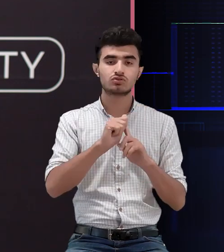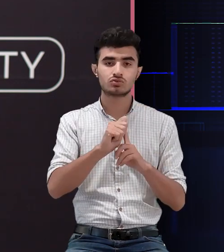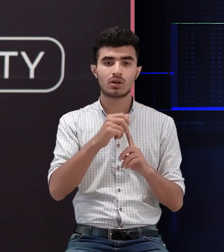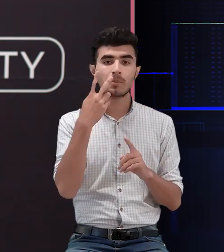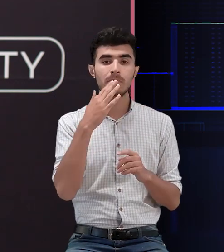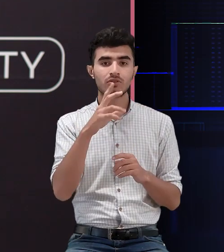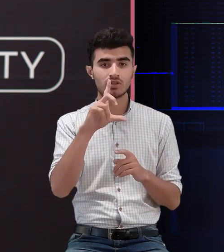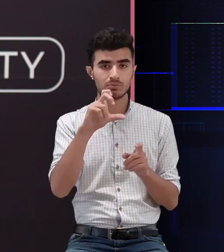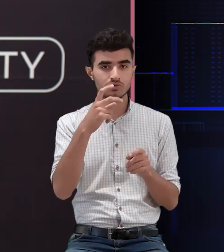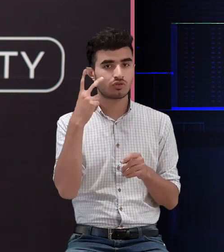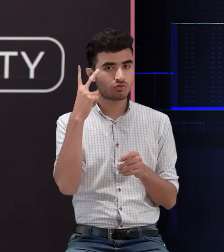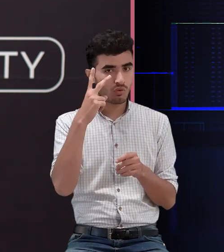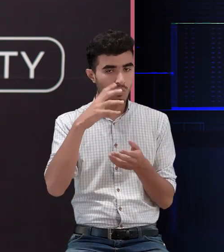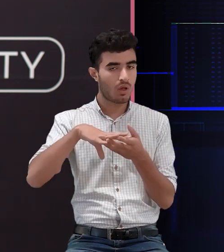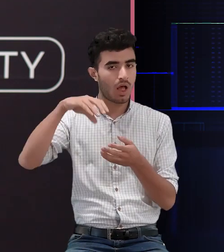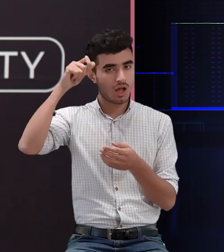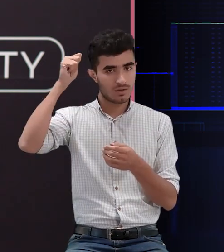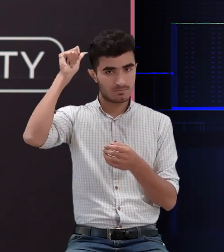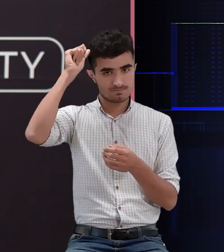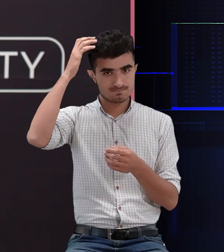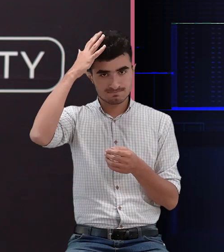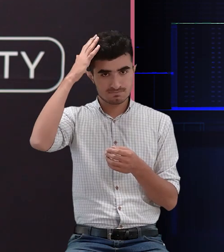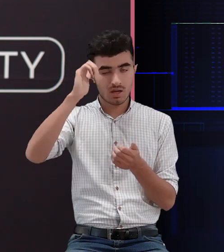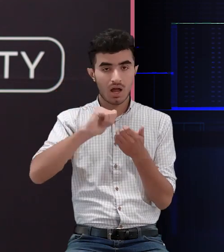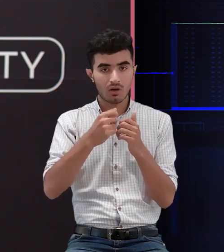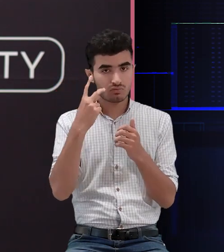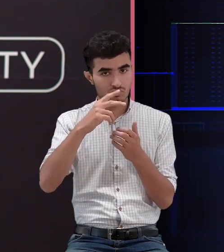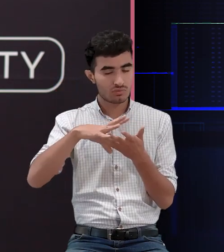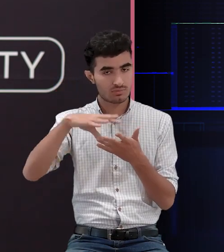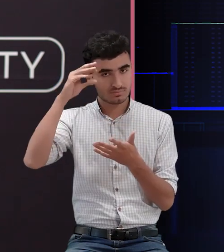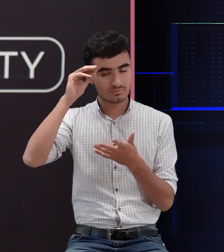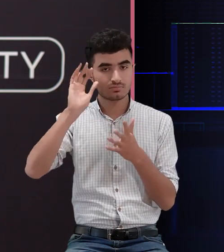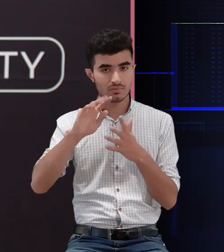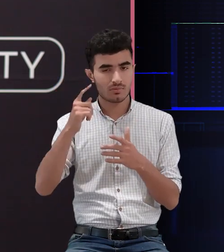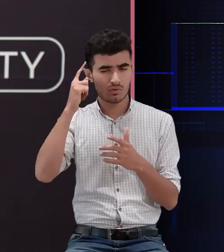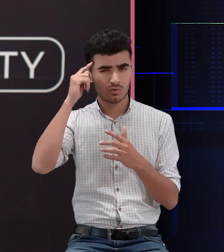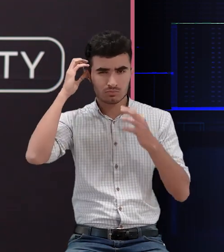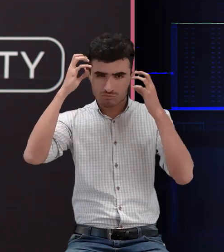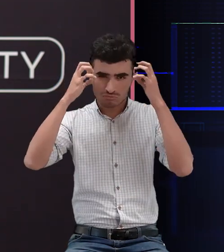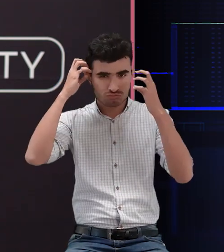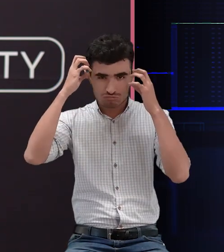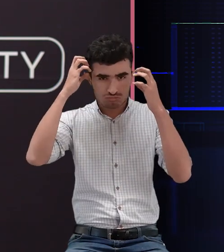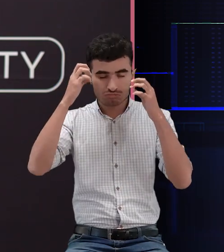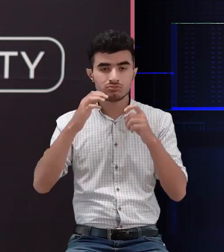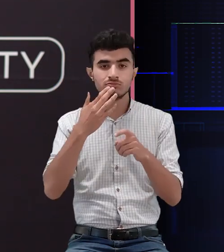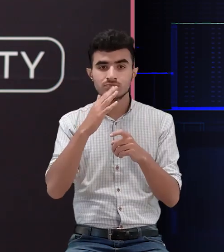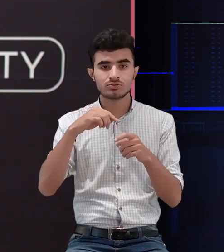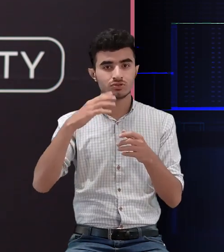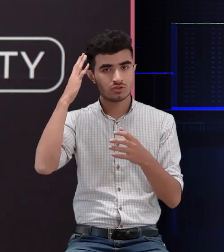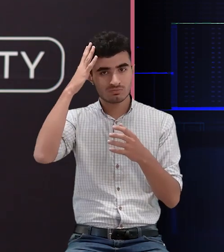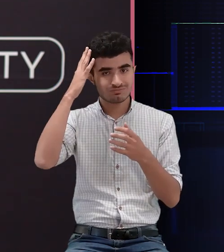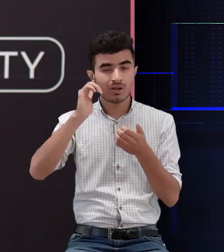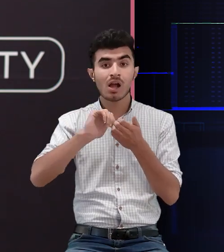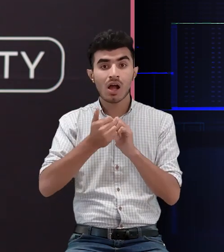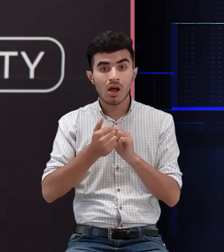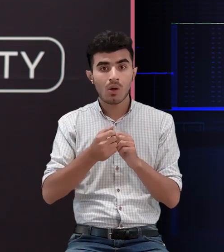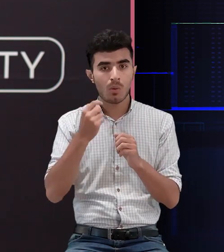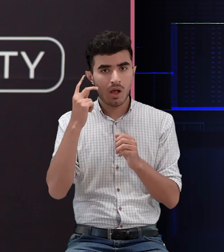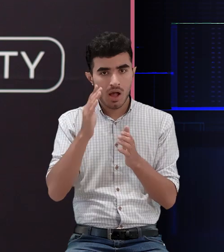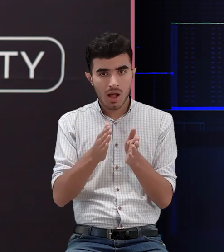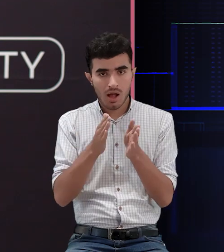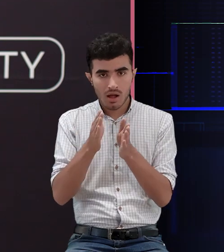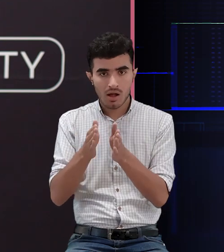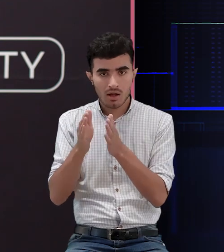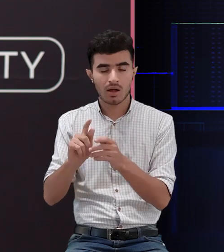کو بار بار دیکھ سکتا ہے اور اپنے مائنڈ میں پروسیس کر سکتا ہے, ان کو انٹرنلائز کر سکتا ہے کہ یار میں نے یہ اسٹیپس